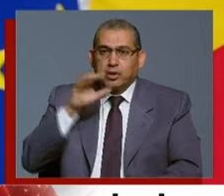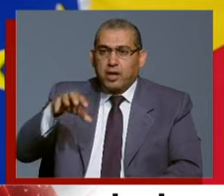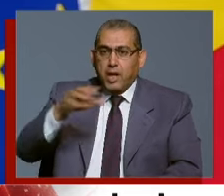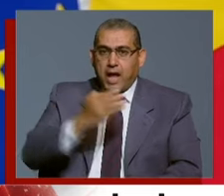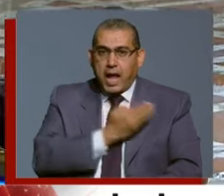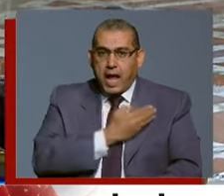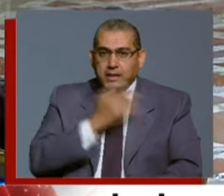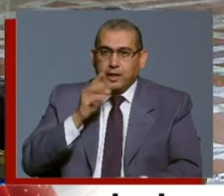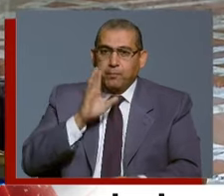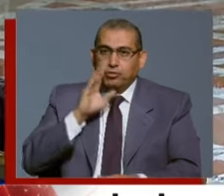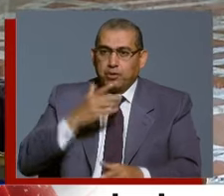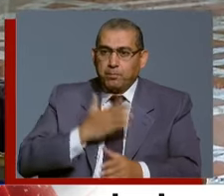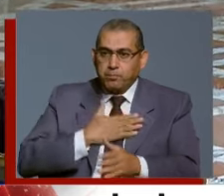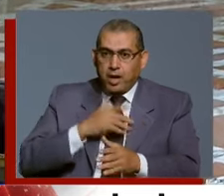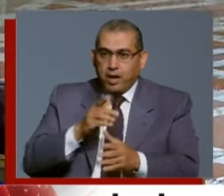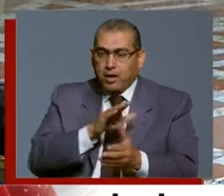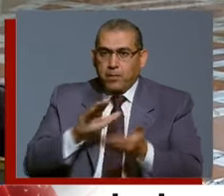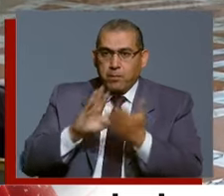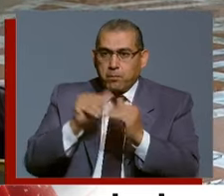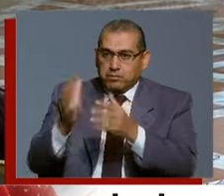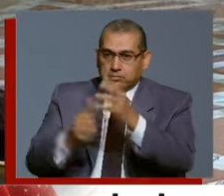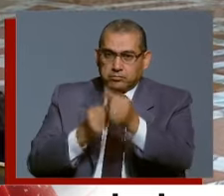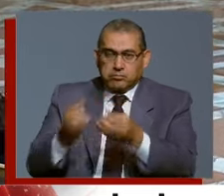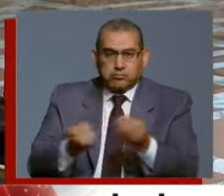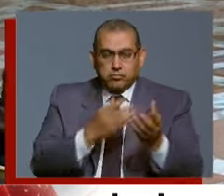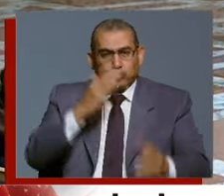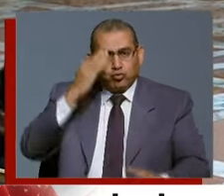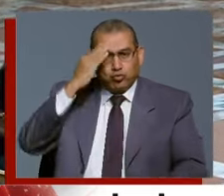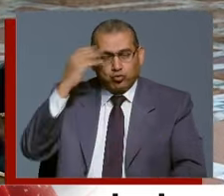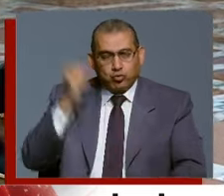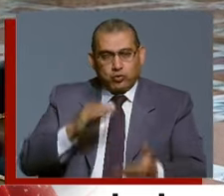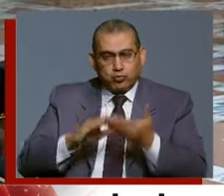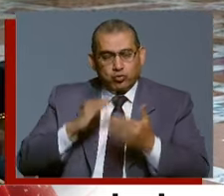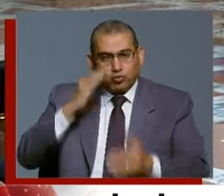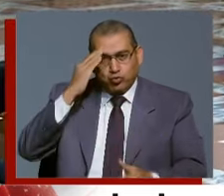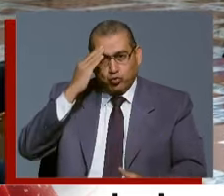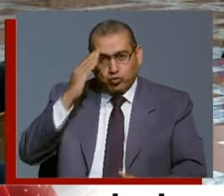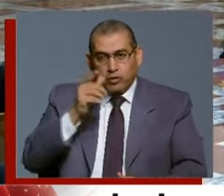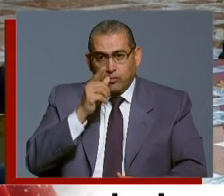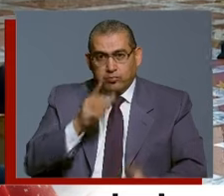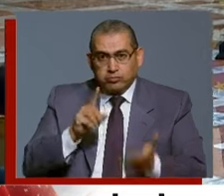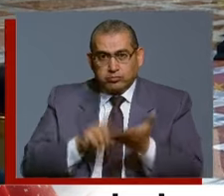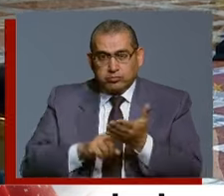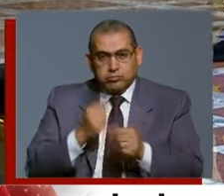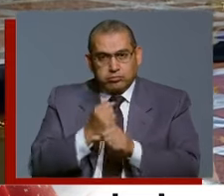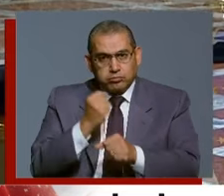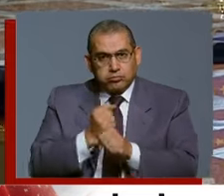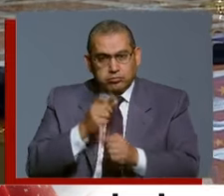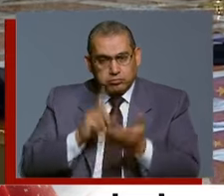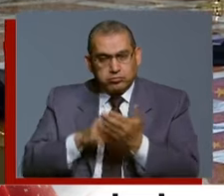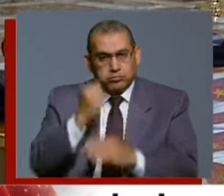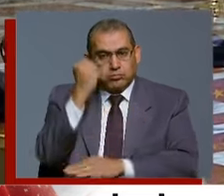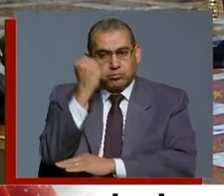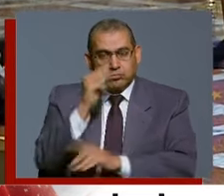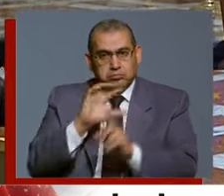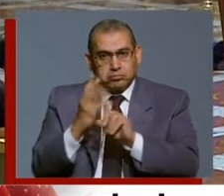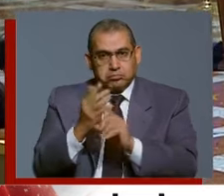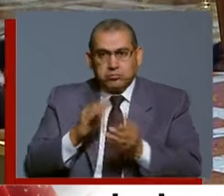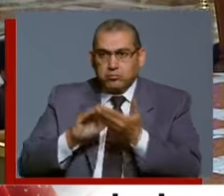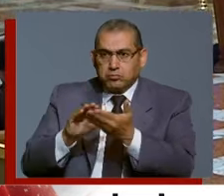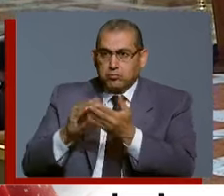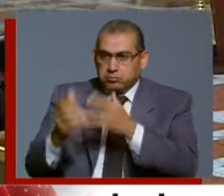بالأمس. مصر وسيادتك قد لعبتم دورا محوريا للغاية في هذا